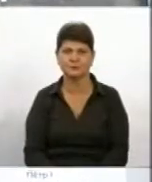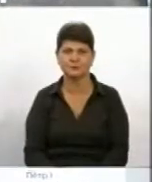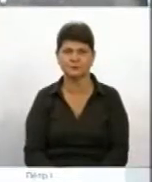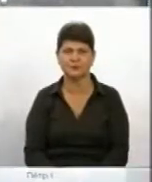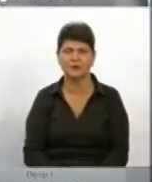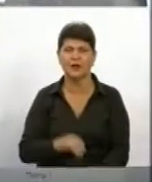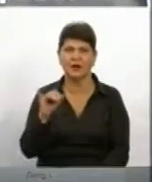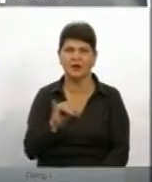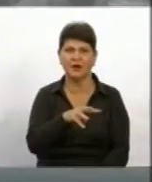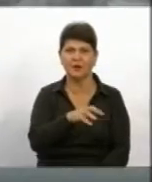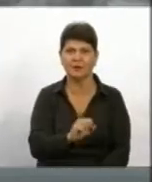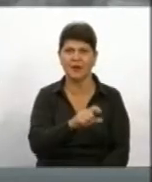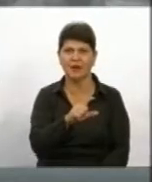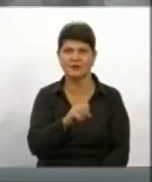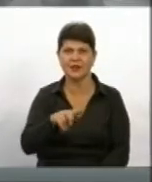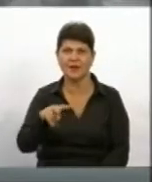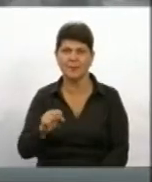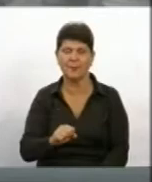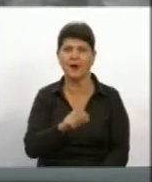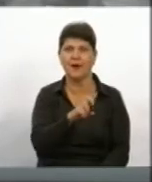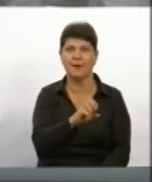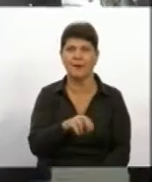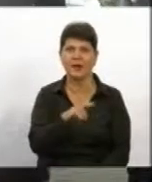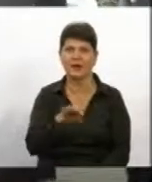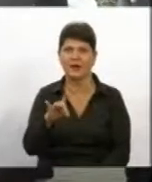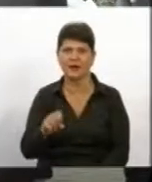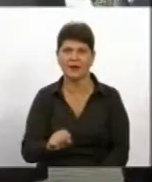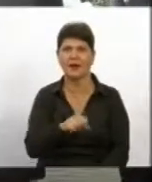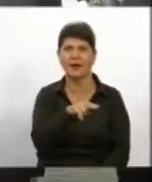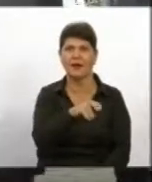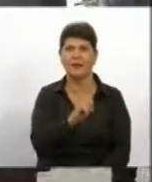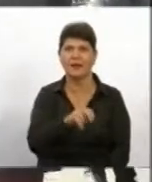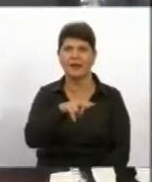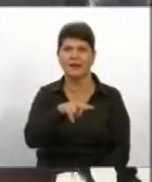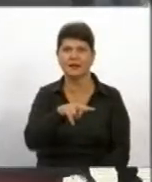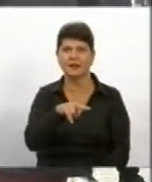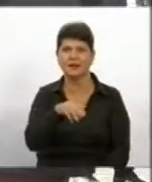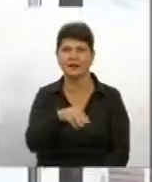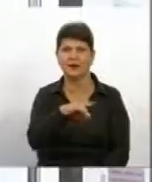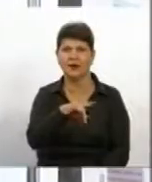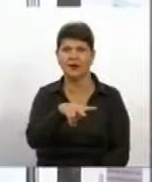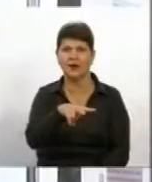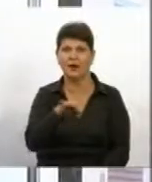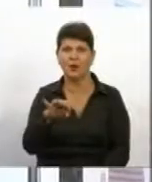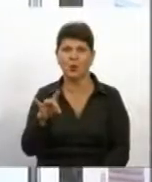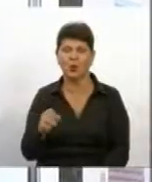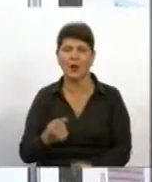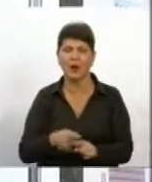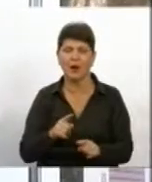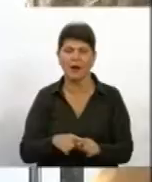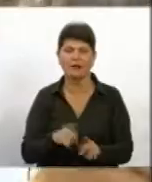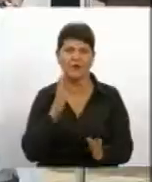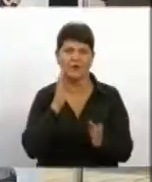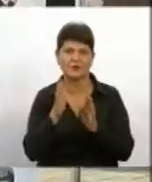Іван Мазепа, Симон Петлюра та Степан Бандера. Такий вигляд у 21 столітті мали б сторінки політичних діячів у